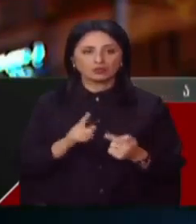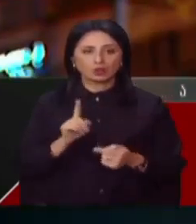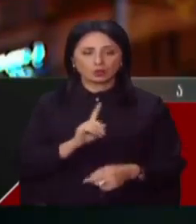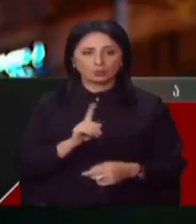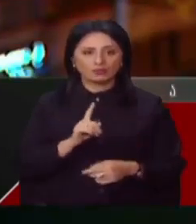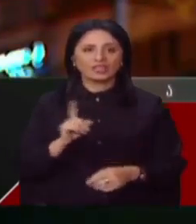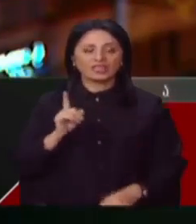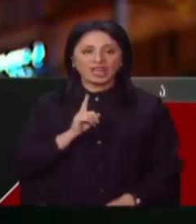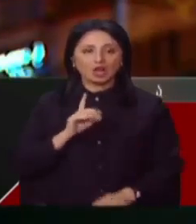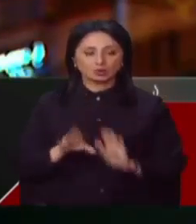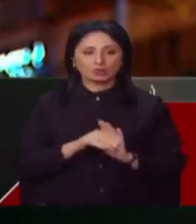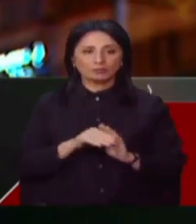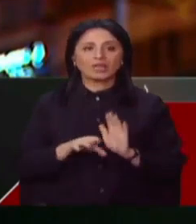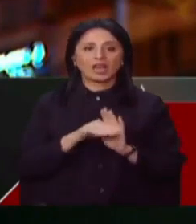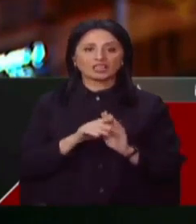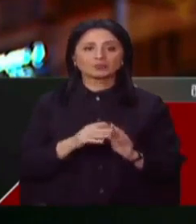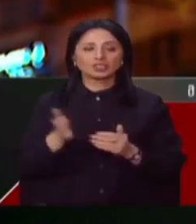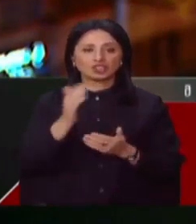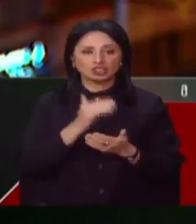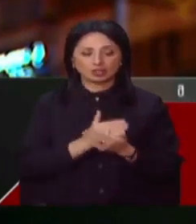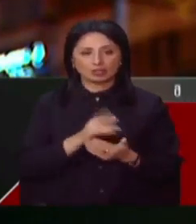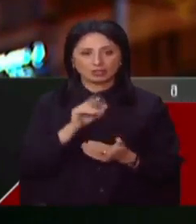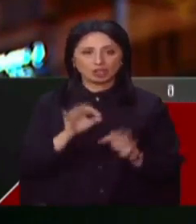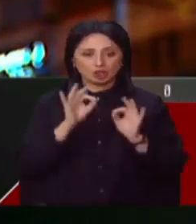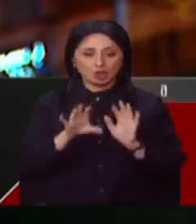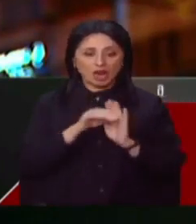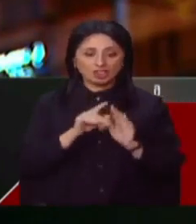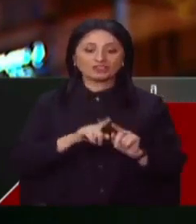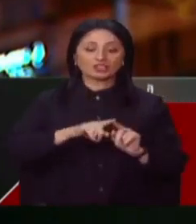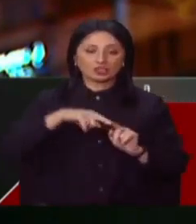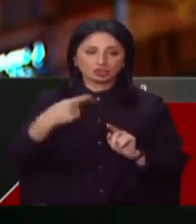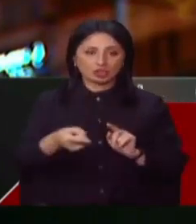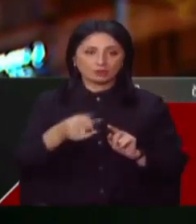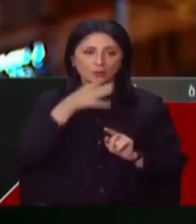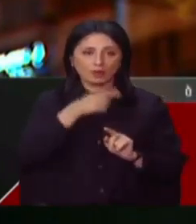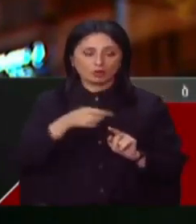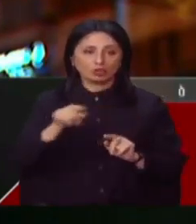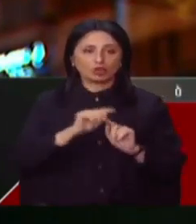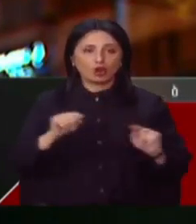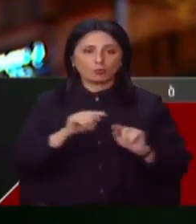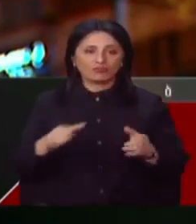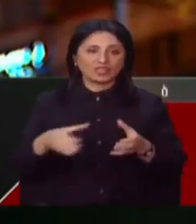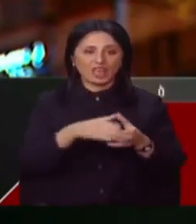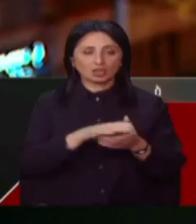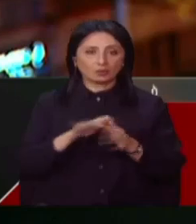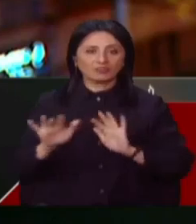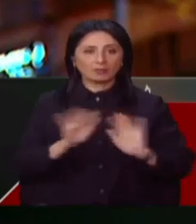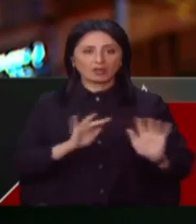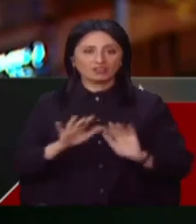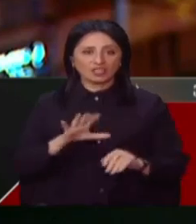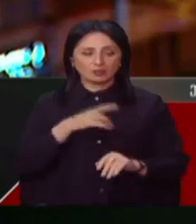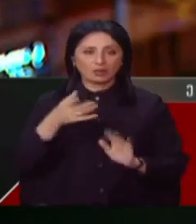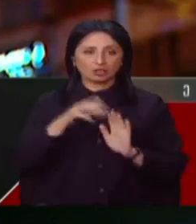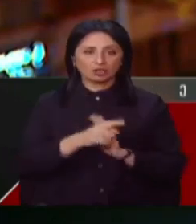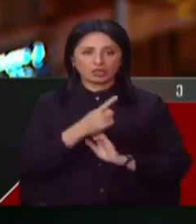რომ დაელოდონ არჩევნების შედეგს და სწორედ არჩევნების შემდგომ პერიოდში ოპოზიციის ერთობლივი მოქმედებები იყო